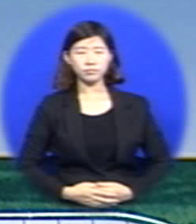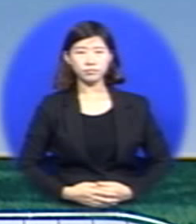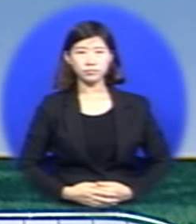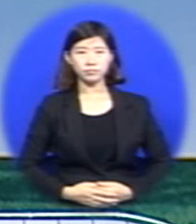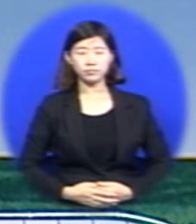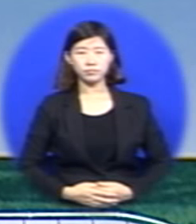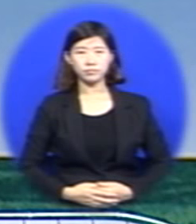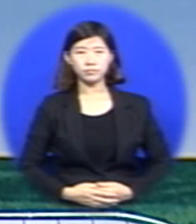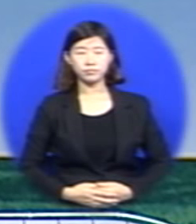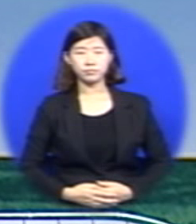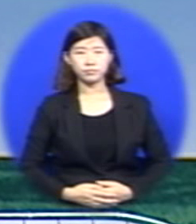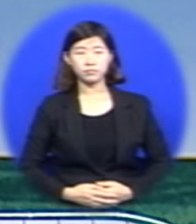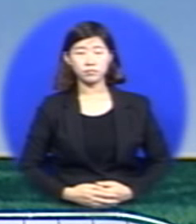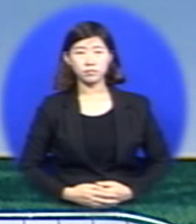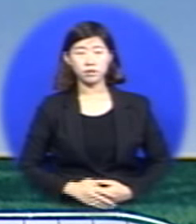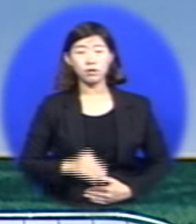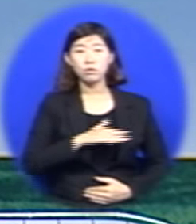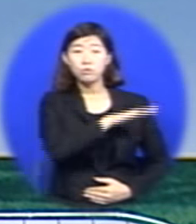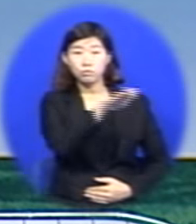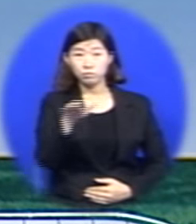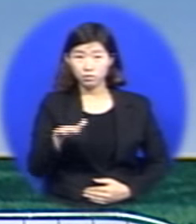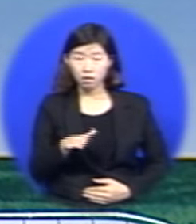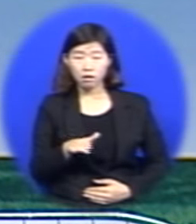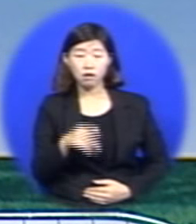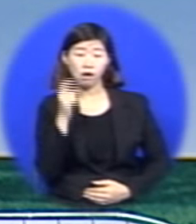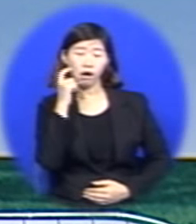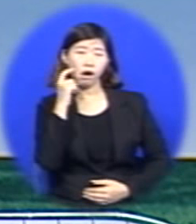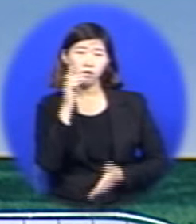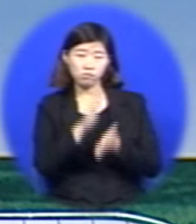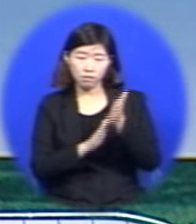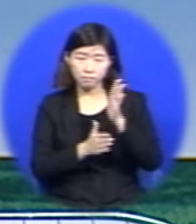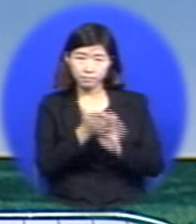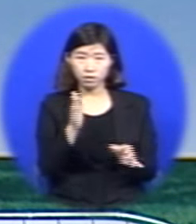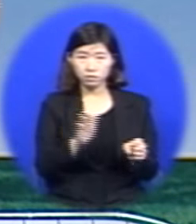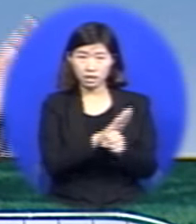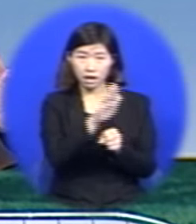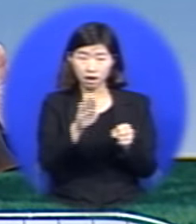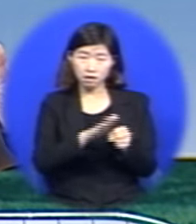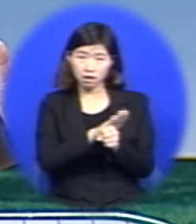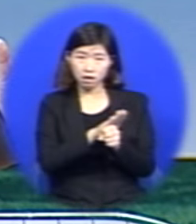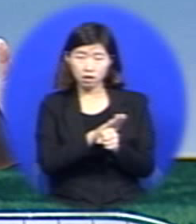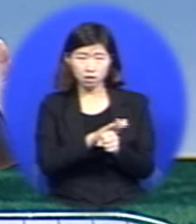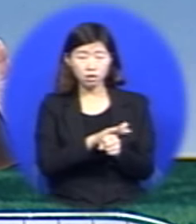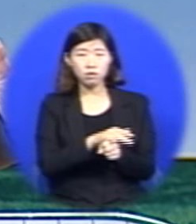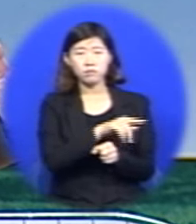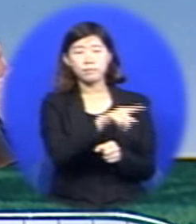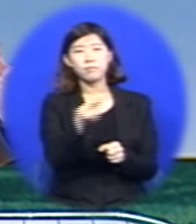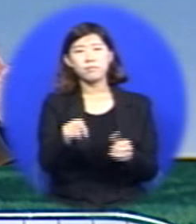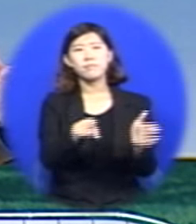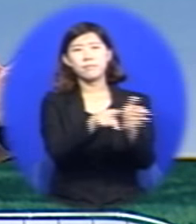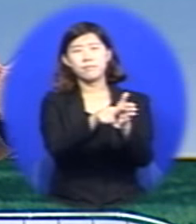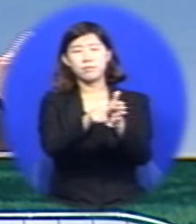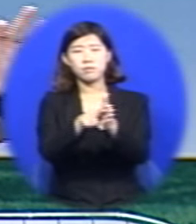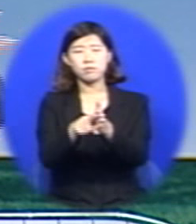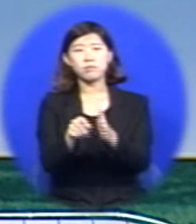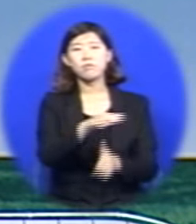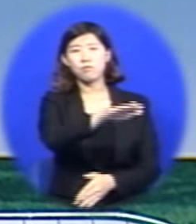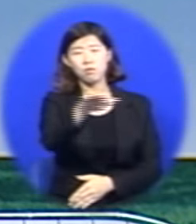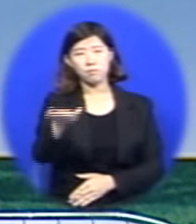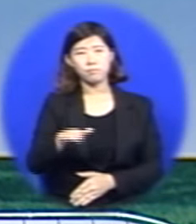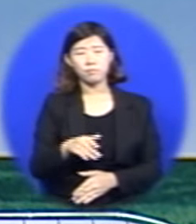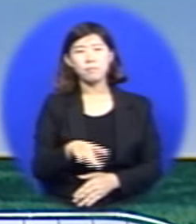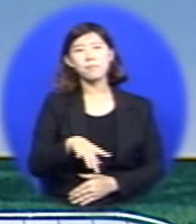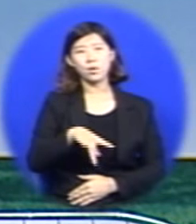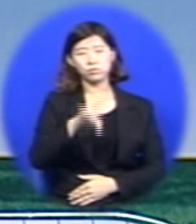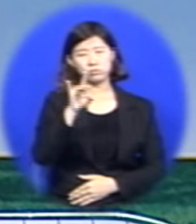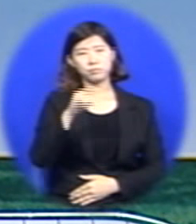우리가 이처럼 거짓 없는 사랑을 우리 믿는 형제들에게 먼저 해야 합니다. 같이 믿는